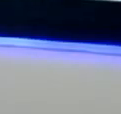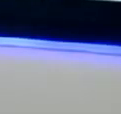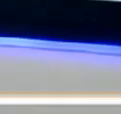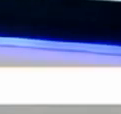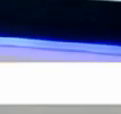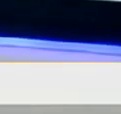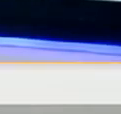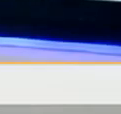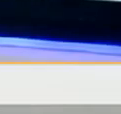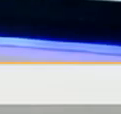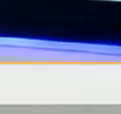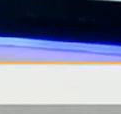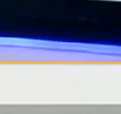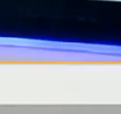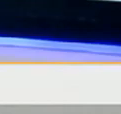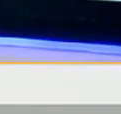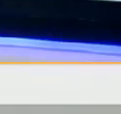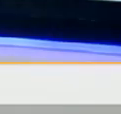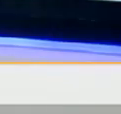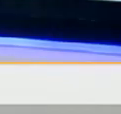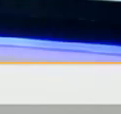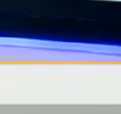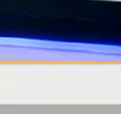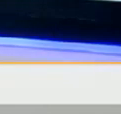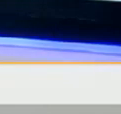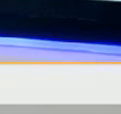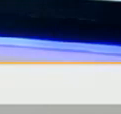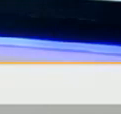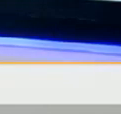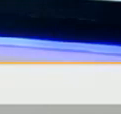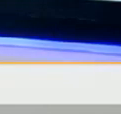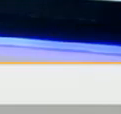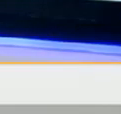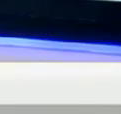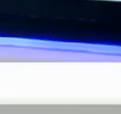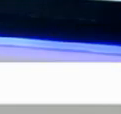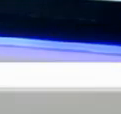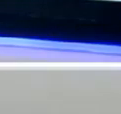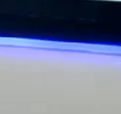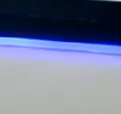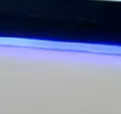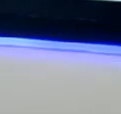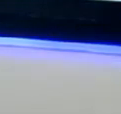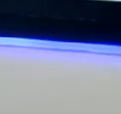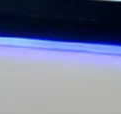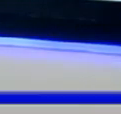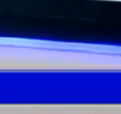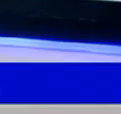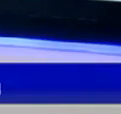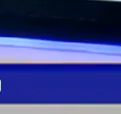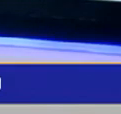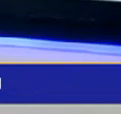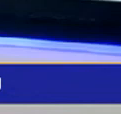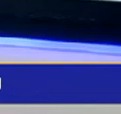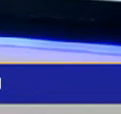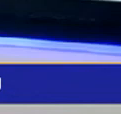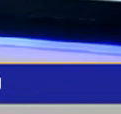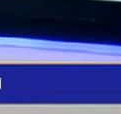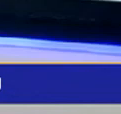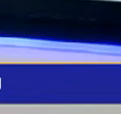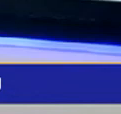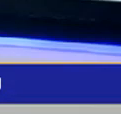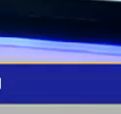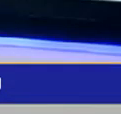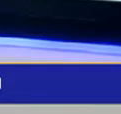objektif Perdana Menteri Datuk Seri Najib Tun Razak mengumumkan Tan Sri Dr Sulaiman Mahbub sebagai pemangku pengerusi felda Global Adventures